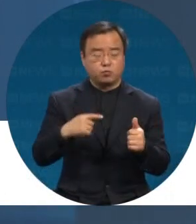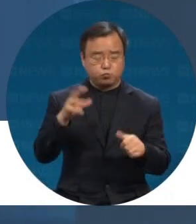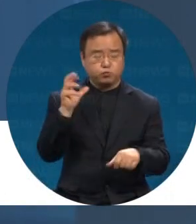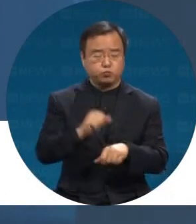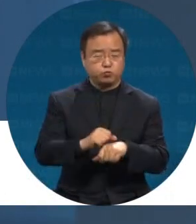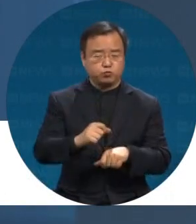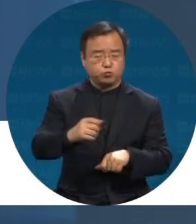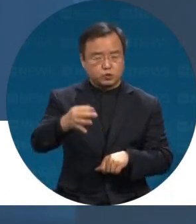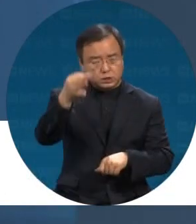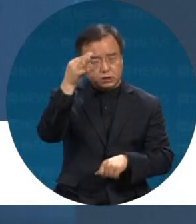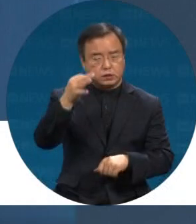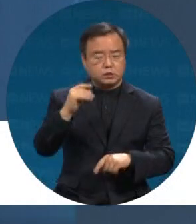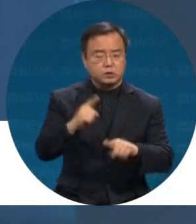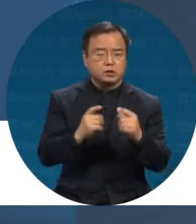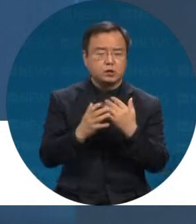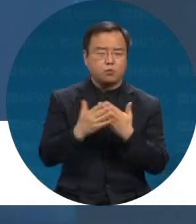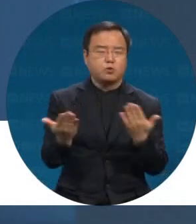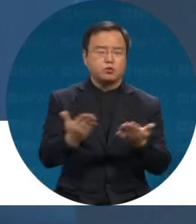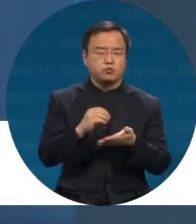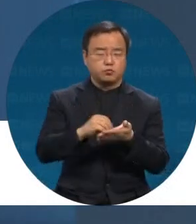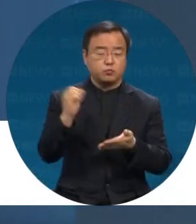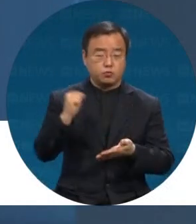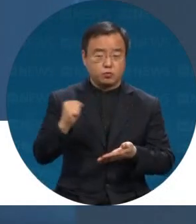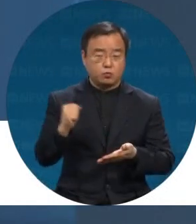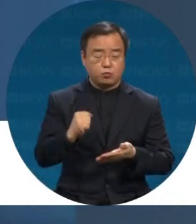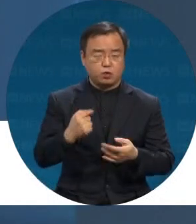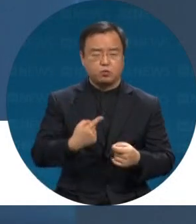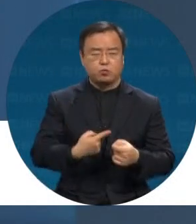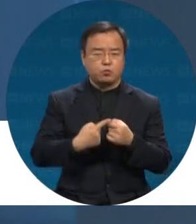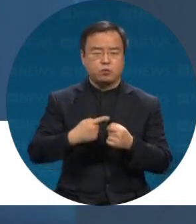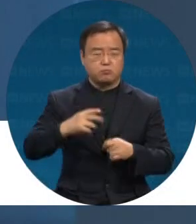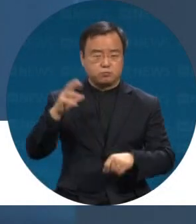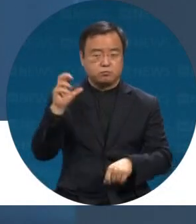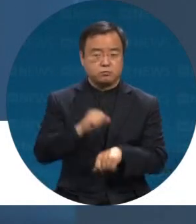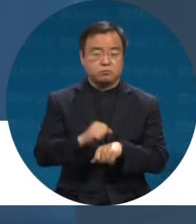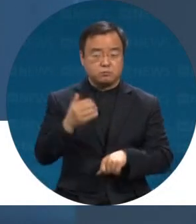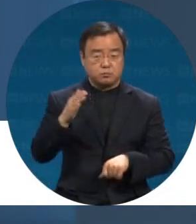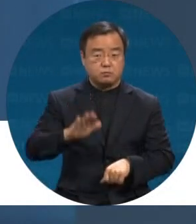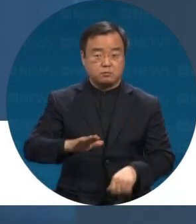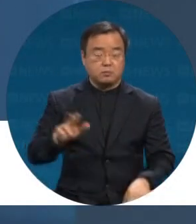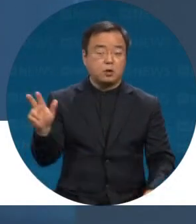연기대회나 취업률이나 전국 최고인데 이렇게 하다 보니까 전국에서